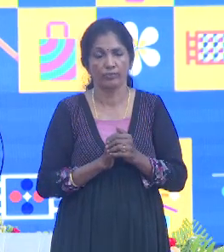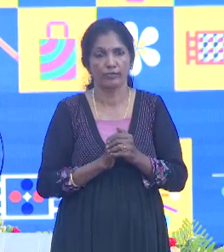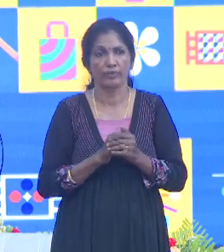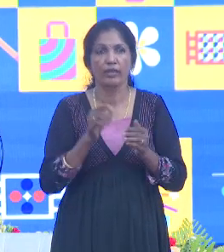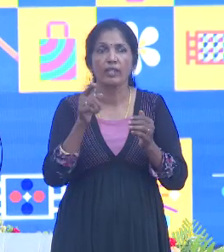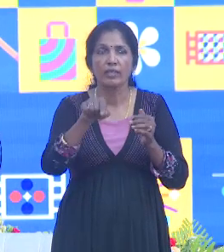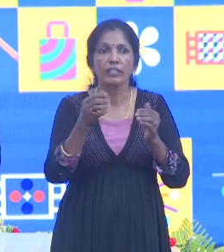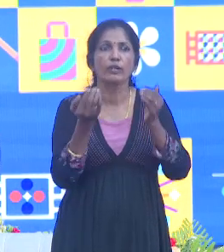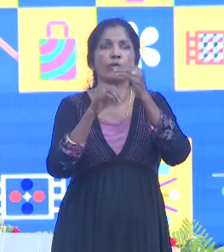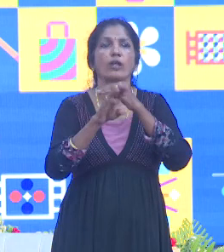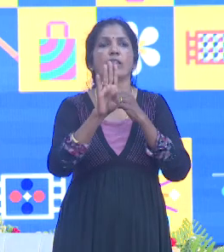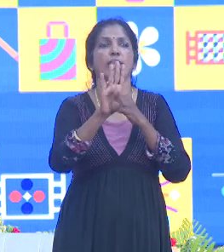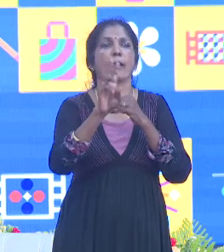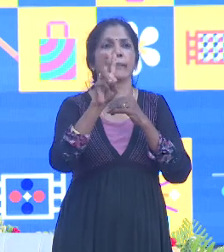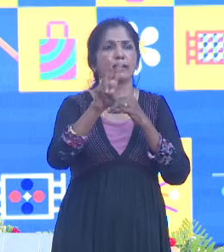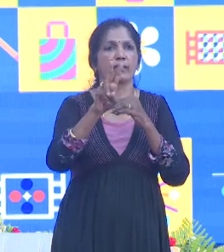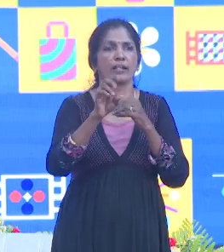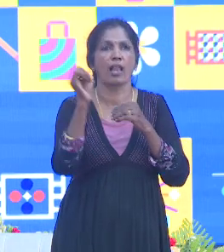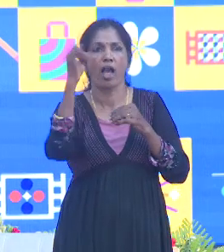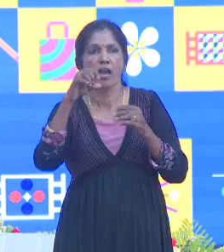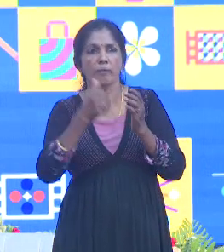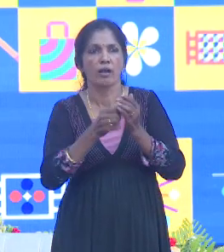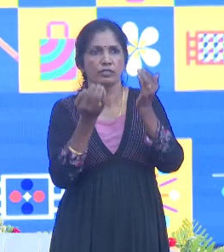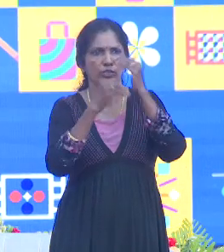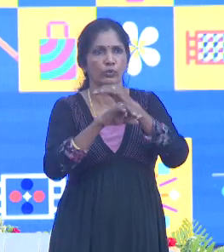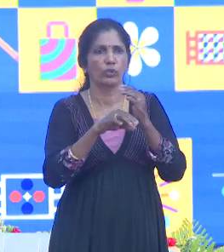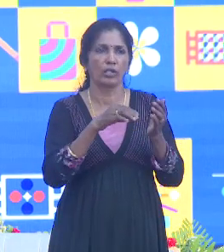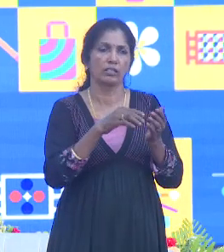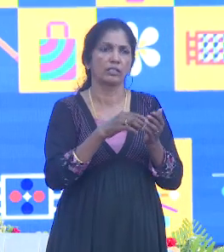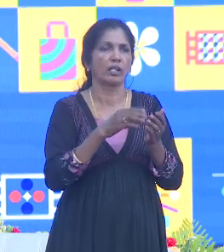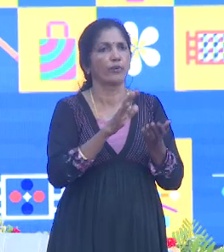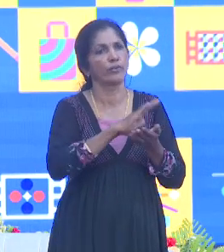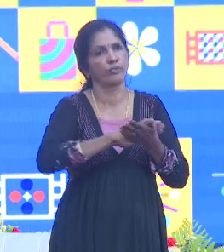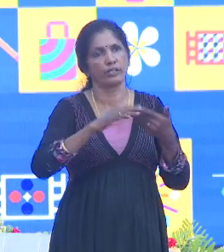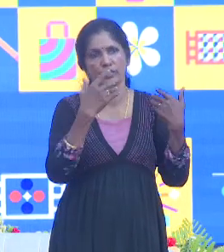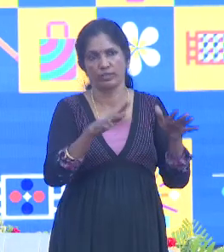അതിൽ 42 കേസുകൾ ഈ 6 മാസത്തിനകം അവർ ഡിസ്പോസ് ചെയ്തു.